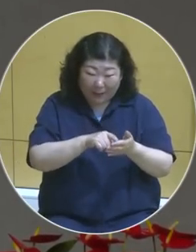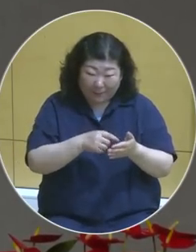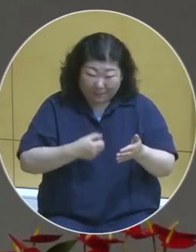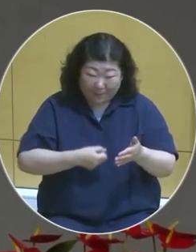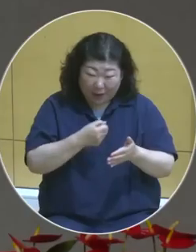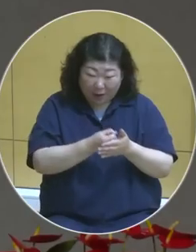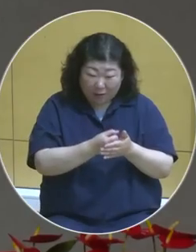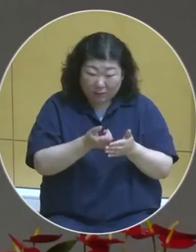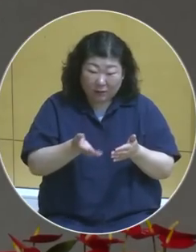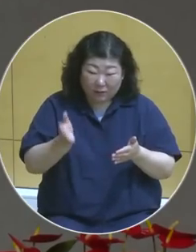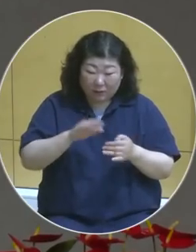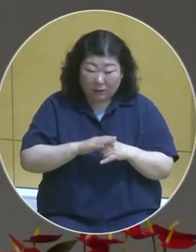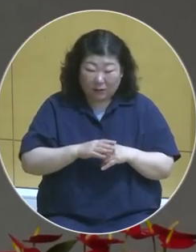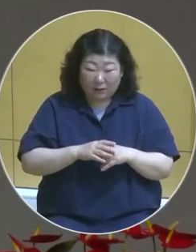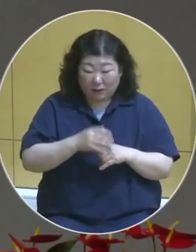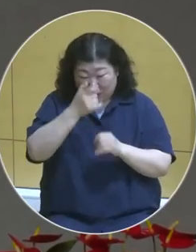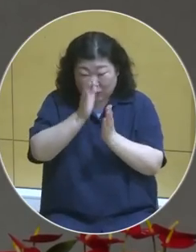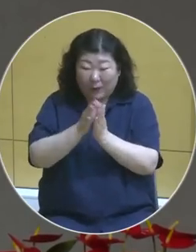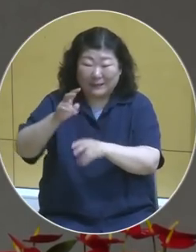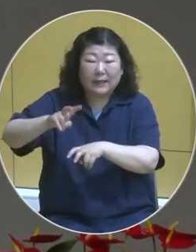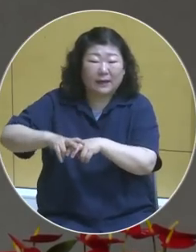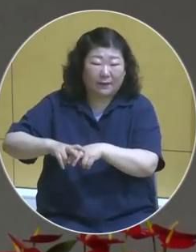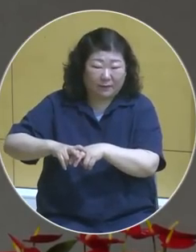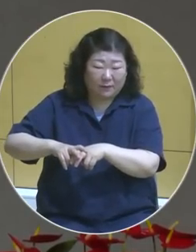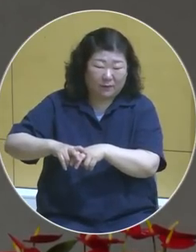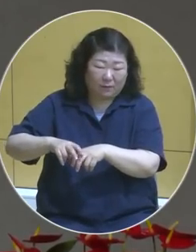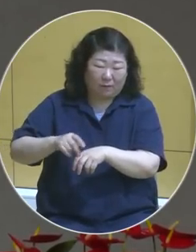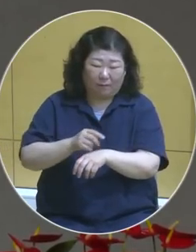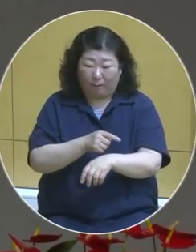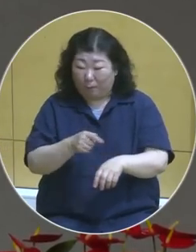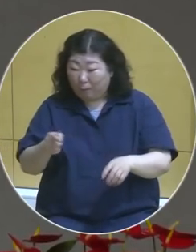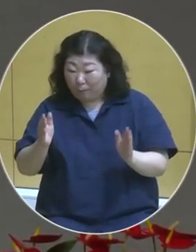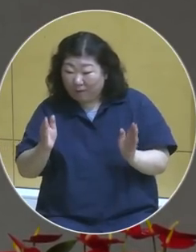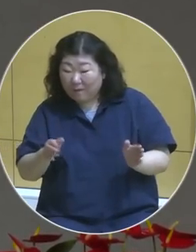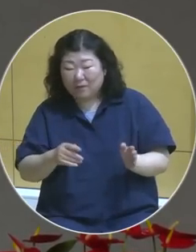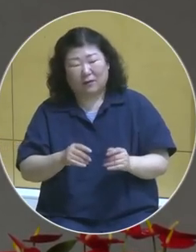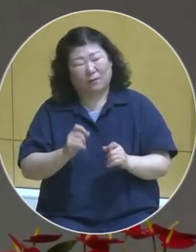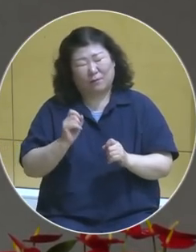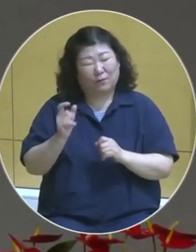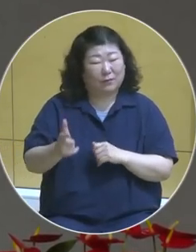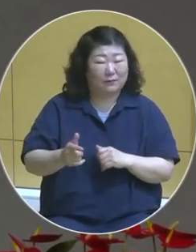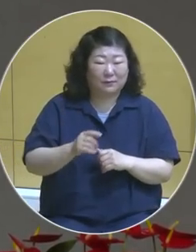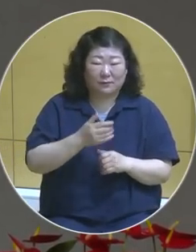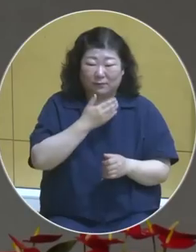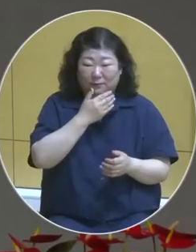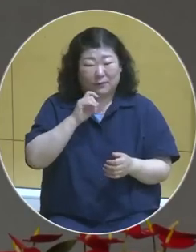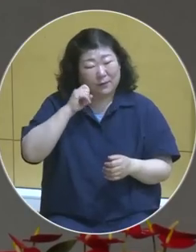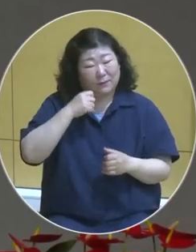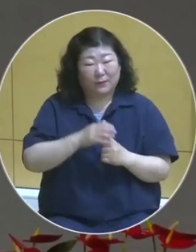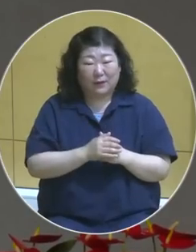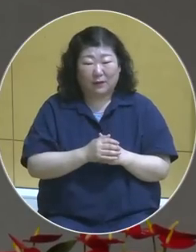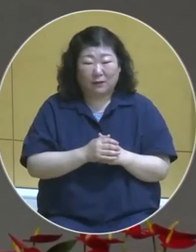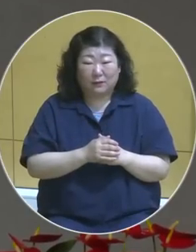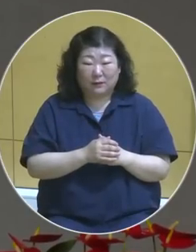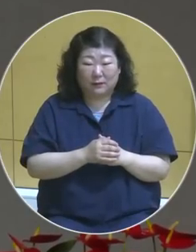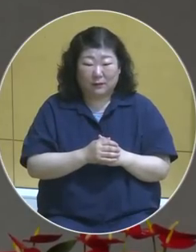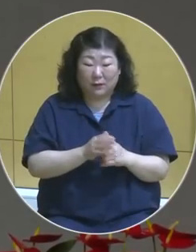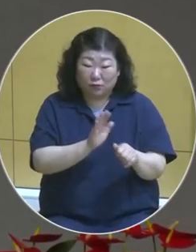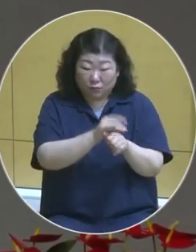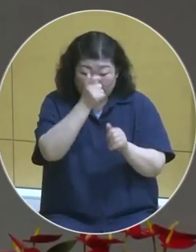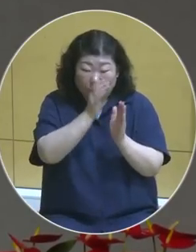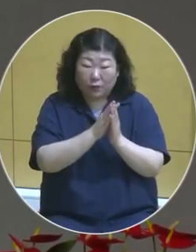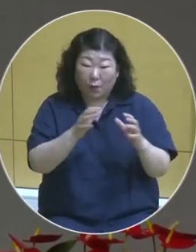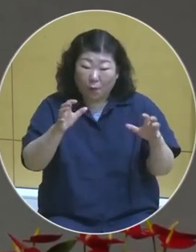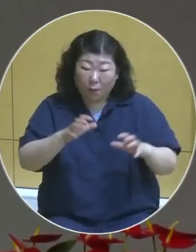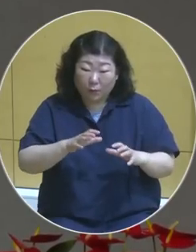나가는 것이 현실적으로는 굉장히 어렵습니다. 이번에 중보기도 모집할 때에도 한 50명이 모집됐는데